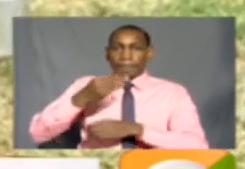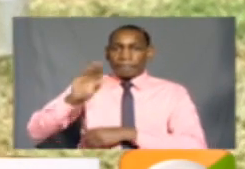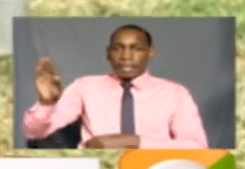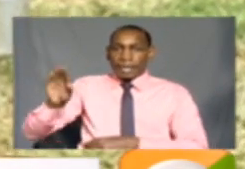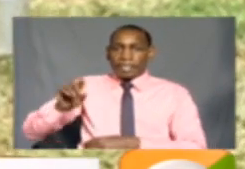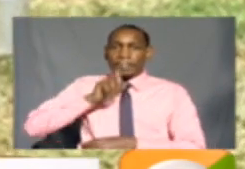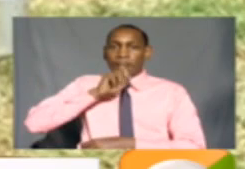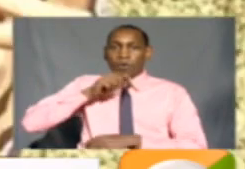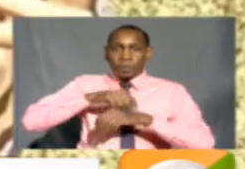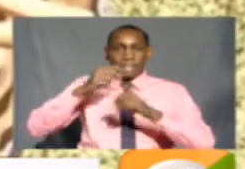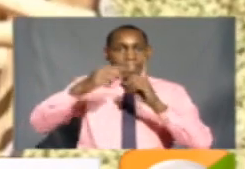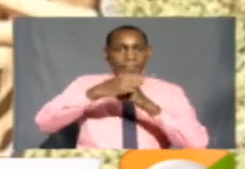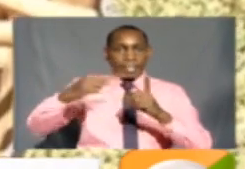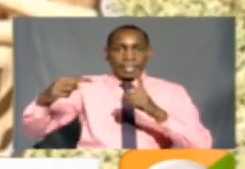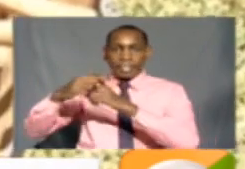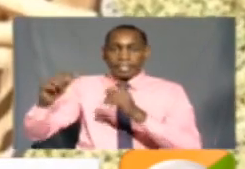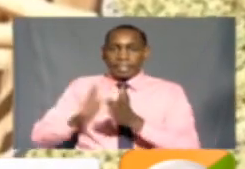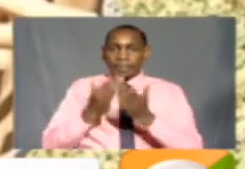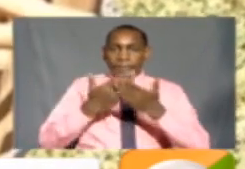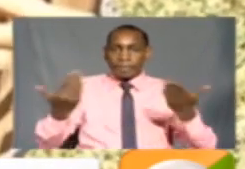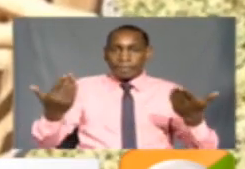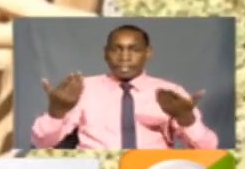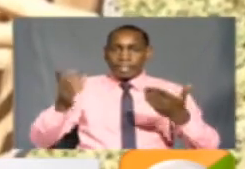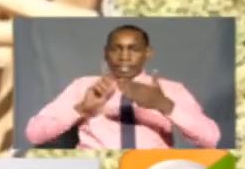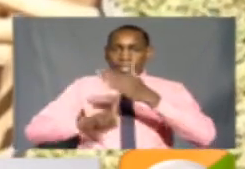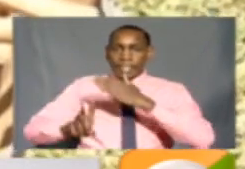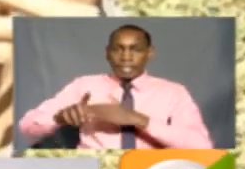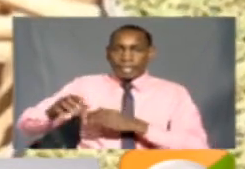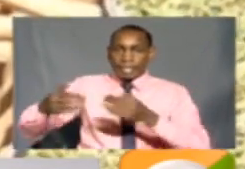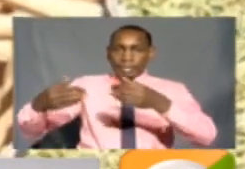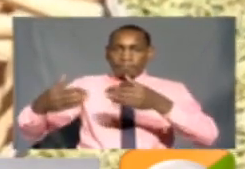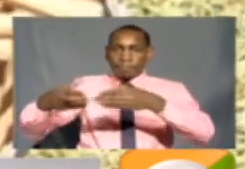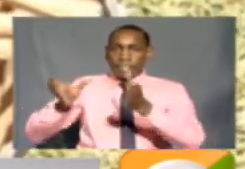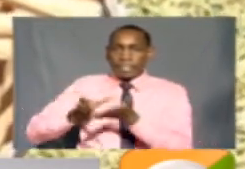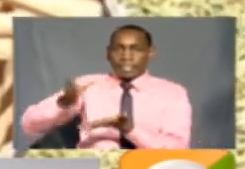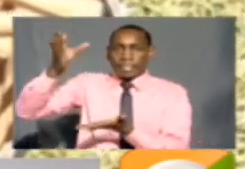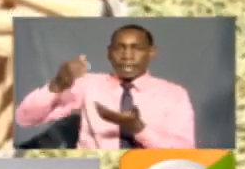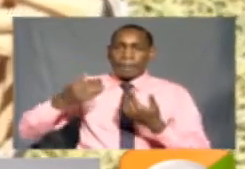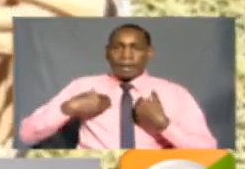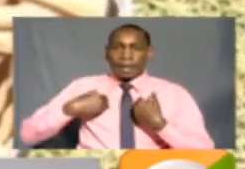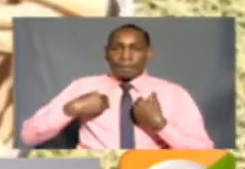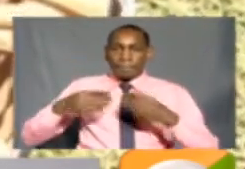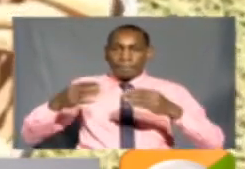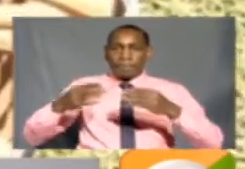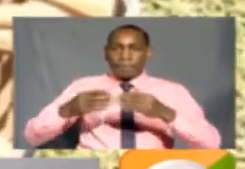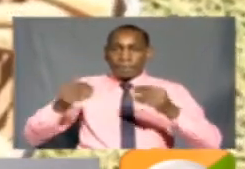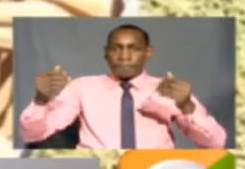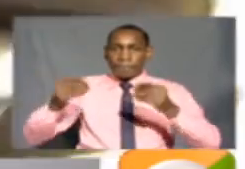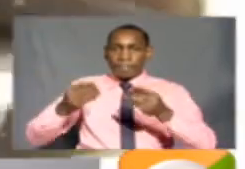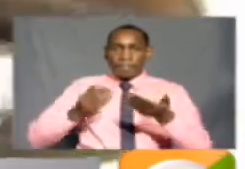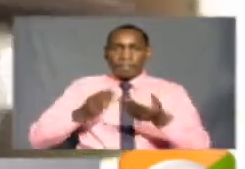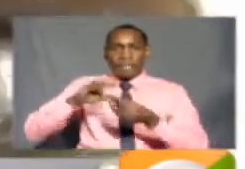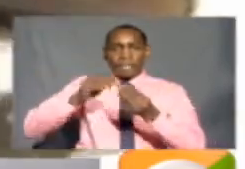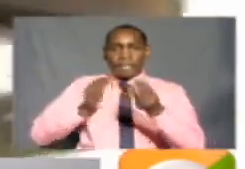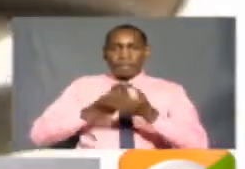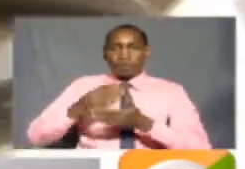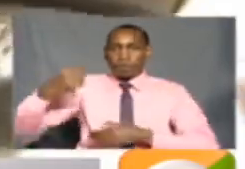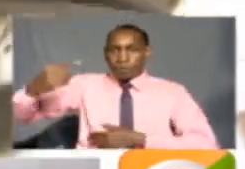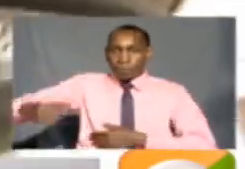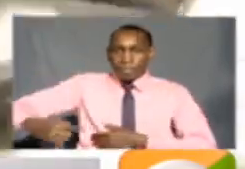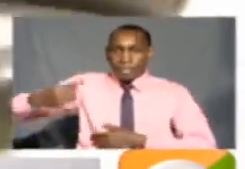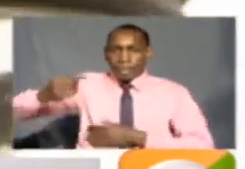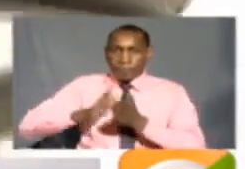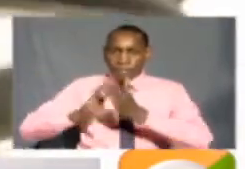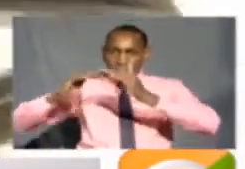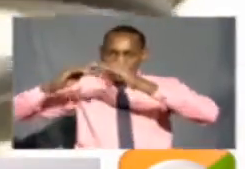tu unapochinja. Vifaa hivi ndani ya pipa vinavyotoa manyoya vimetengenezwa kutoka kwa magurudumu, huku upande